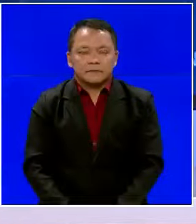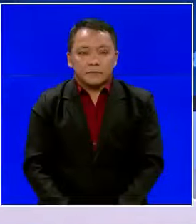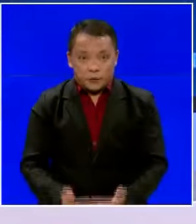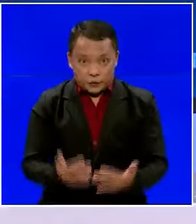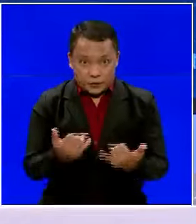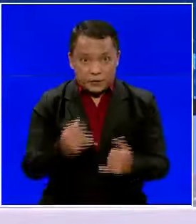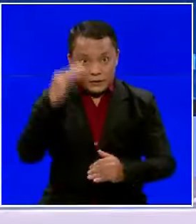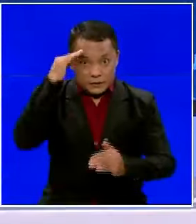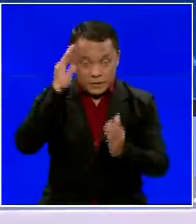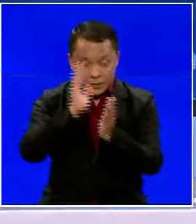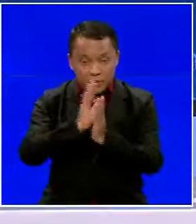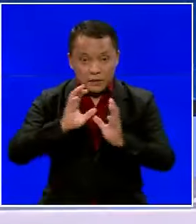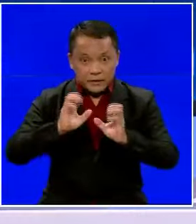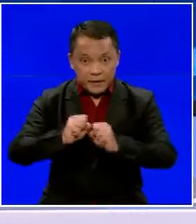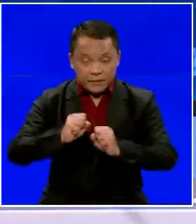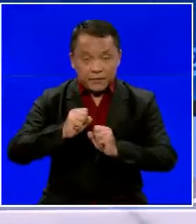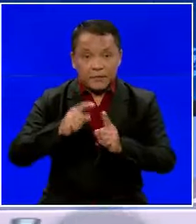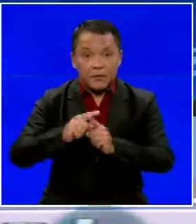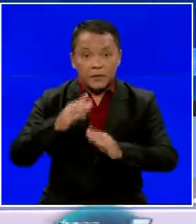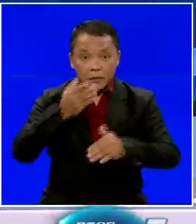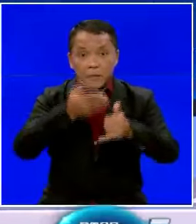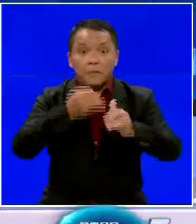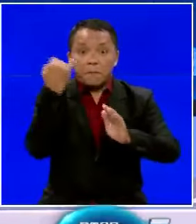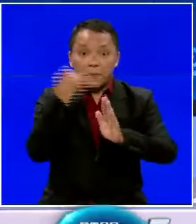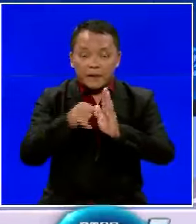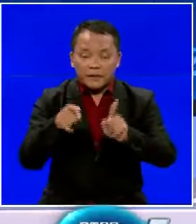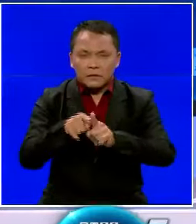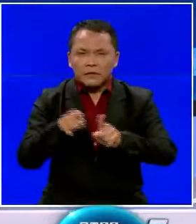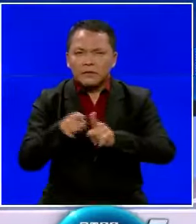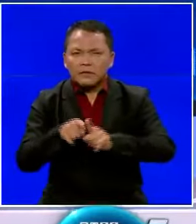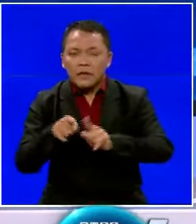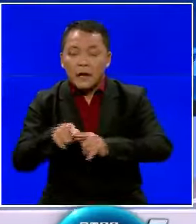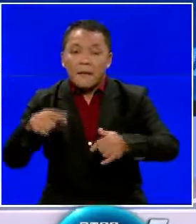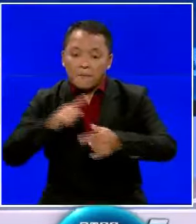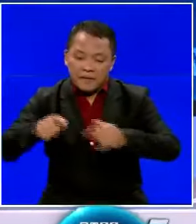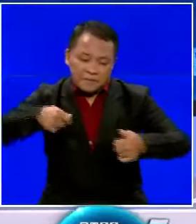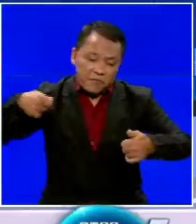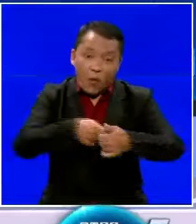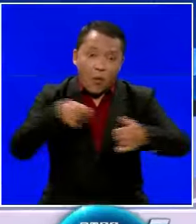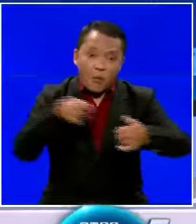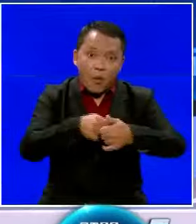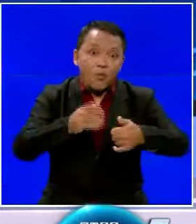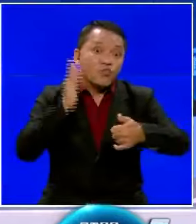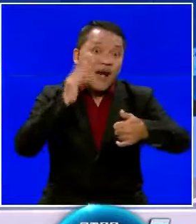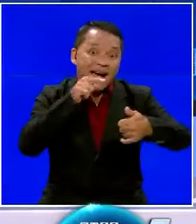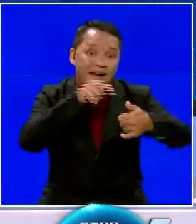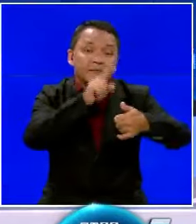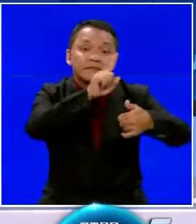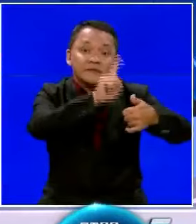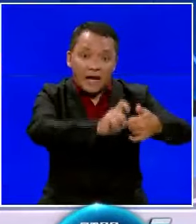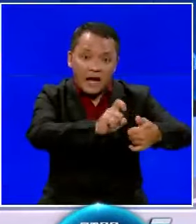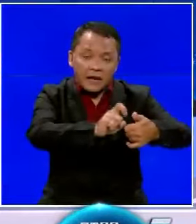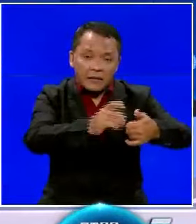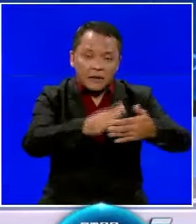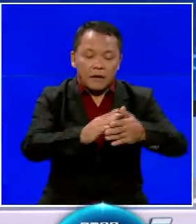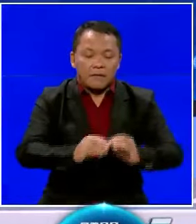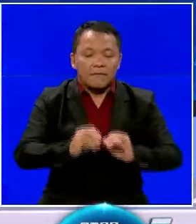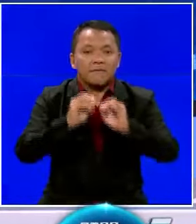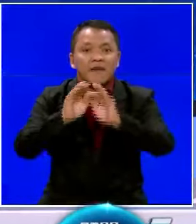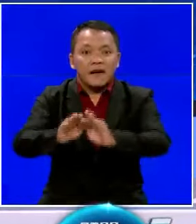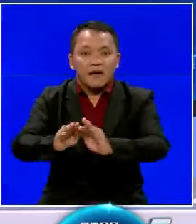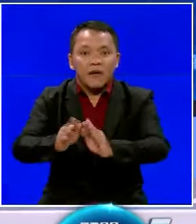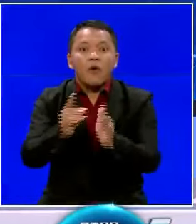วันนี้ตำรวจคุมตัวโฟโต้นะคะซึ่งเป็นผู้ต้องหาในการไปก่อเหตุใช้มีดแทงหนุ่มใหญ่จนเสียชีวิตแล้วก็เอาศพไปหมก